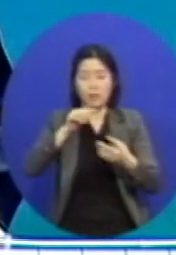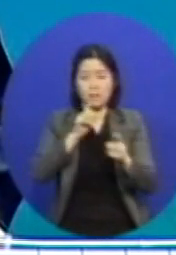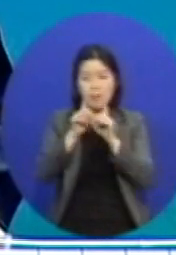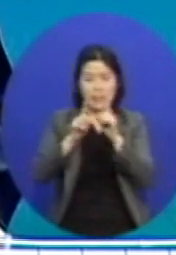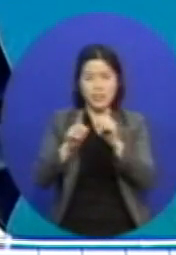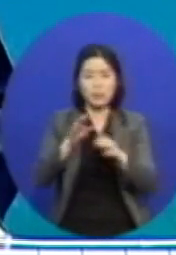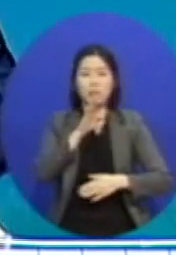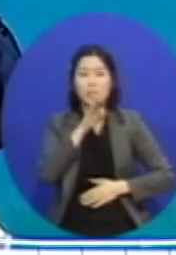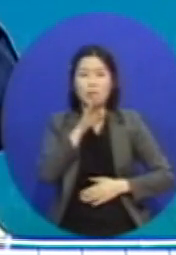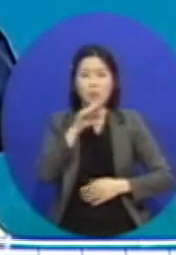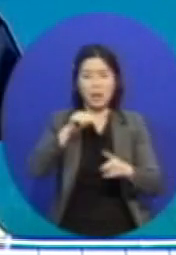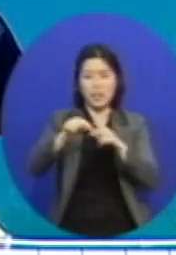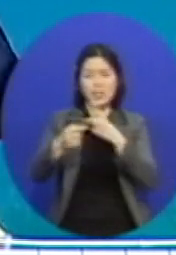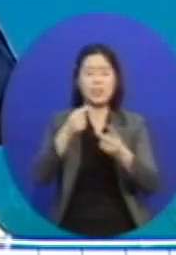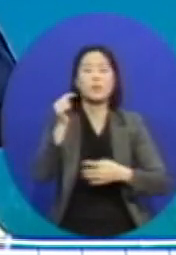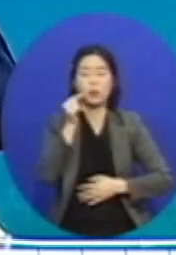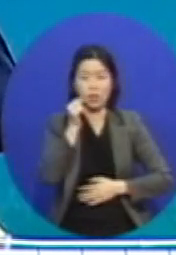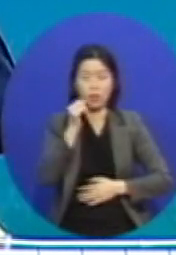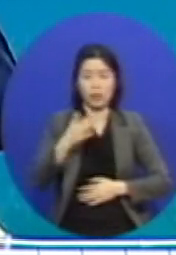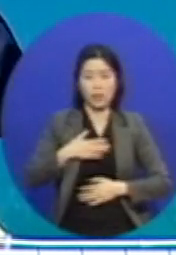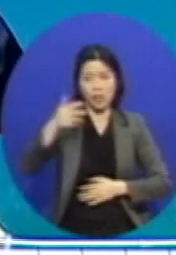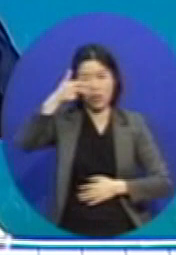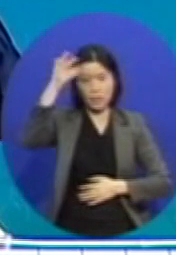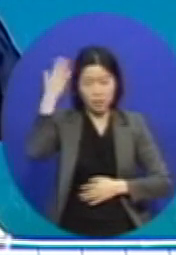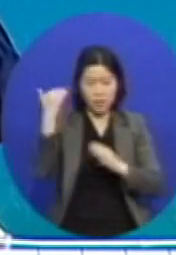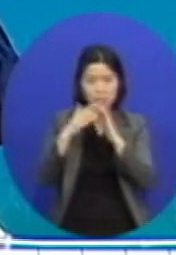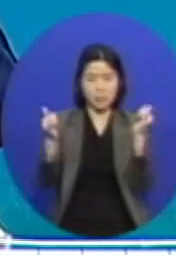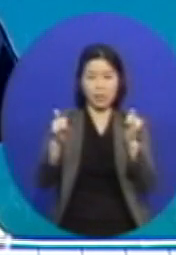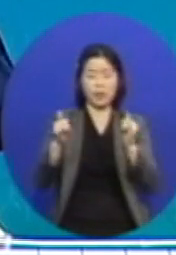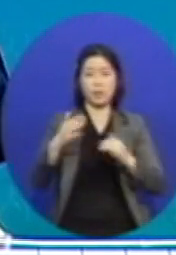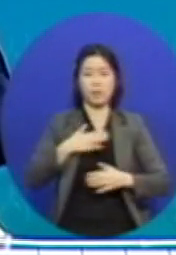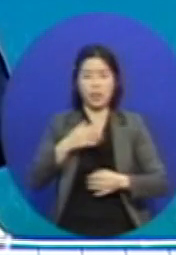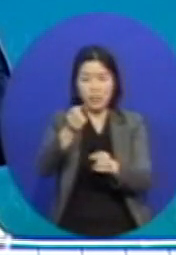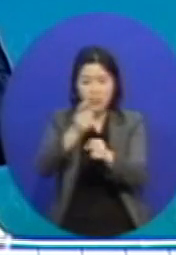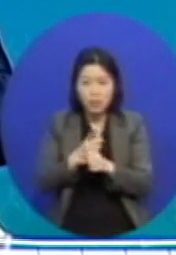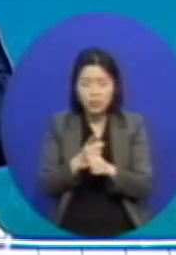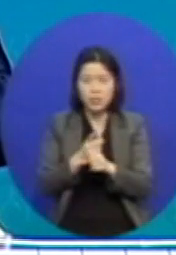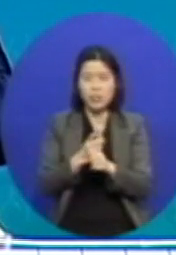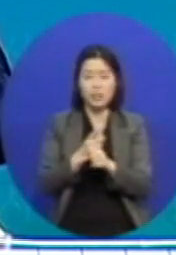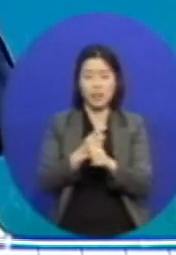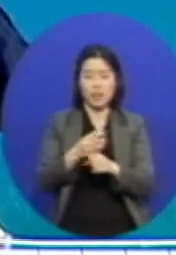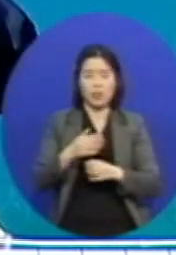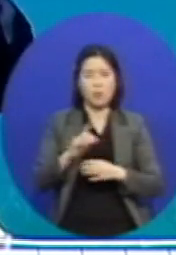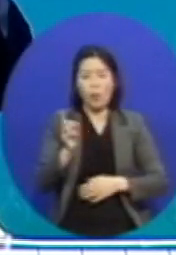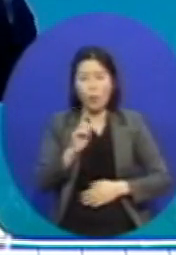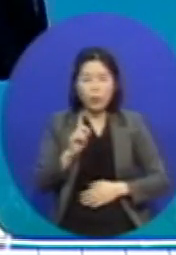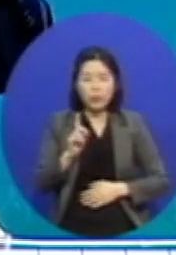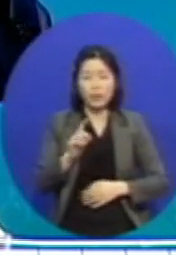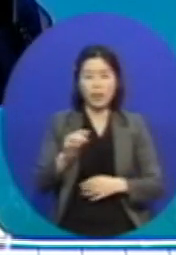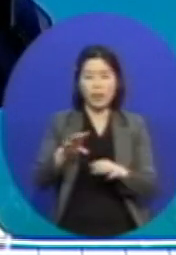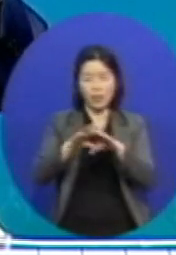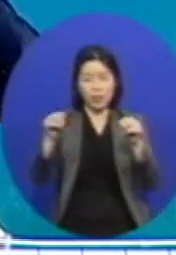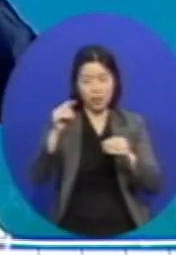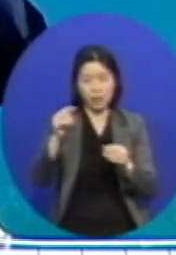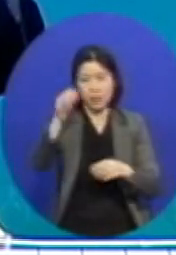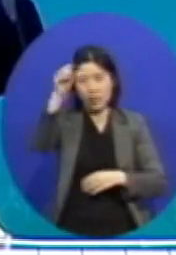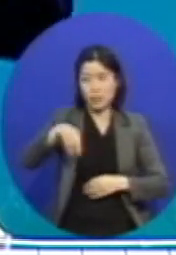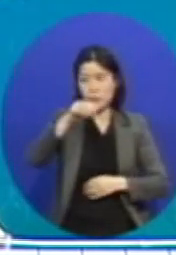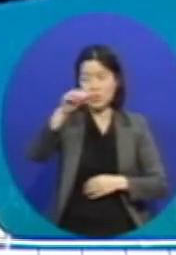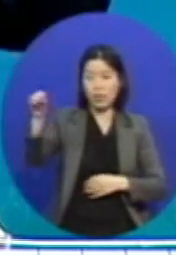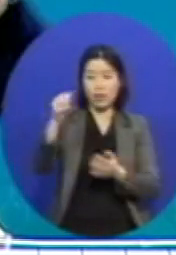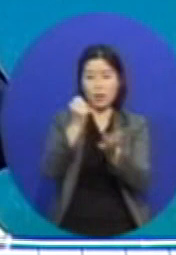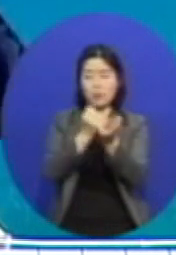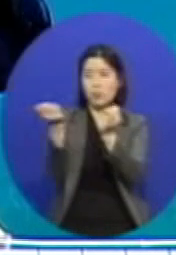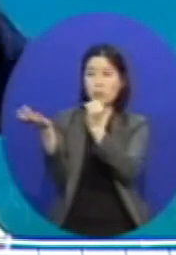거예요 내 옛 사람의 성질 내 혈기 이거 어떻게 해결하나 십자가에 못 박아야 지 이미